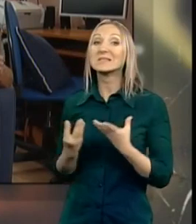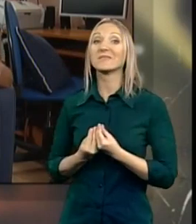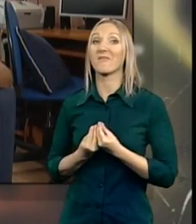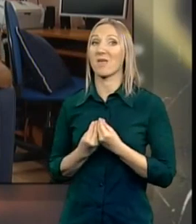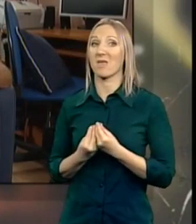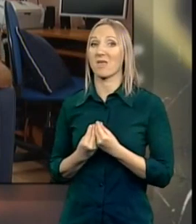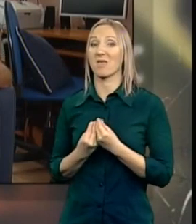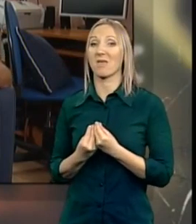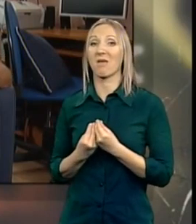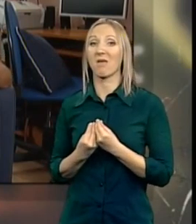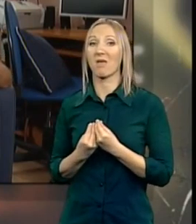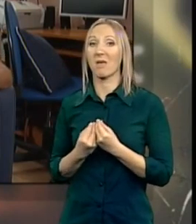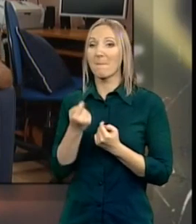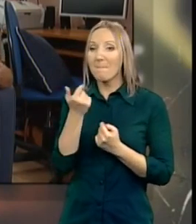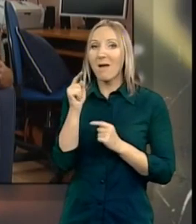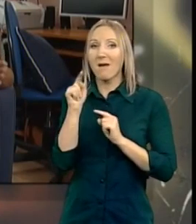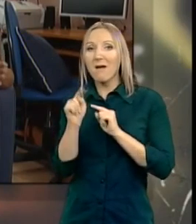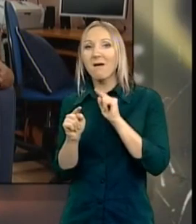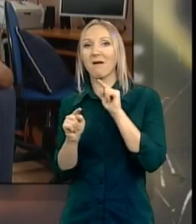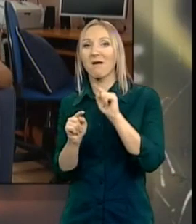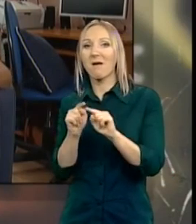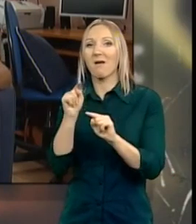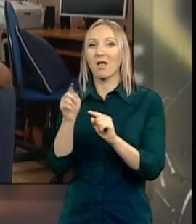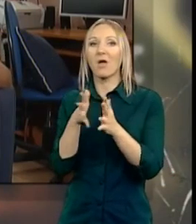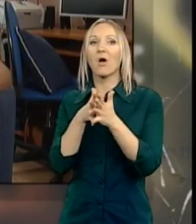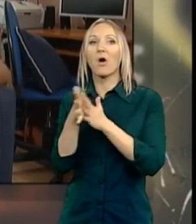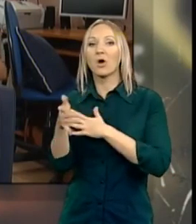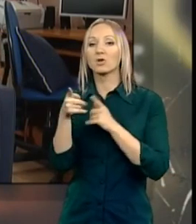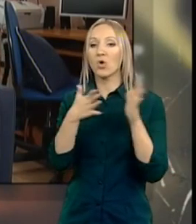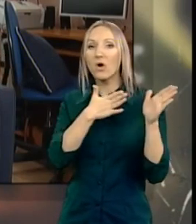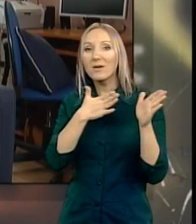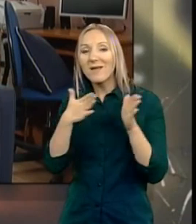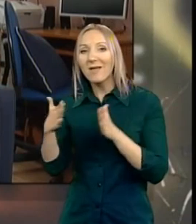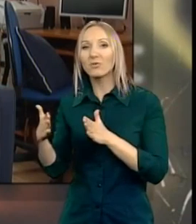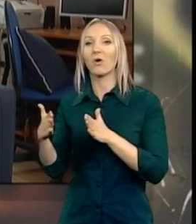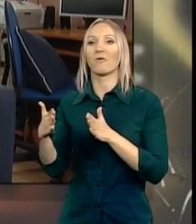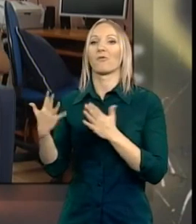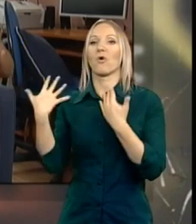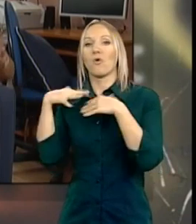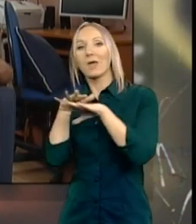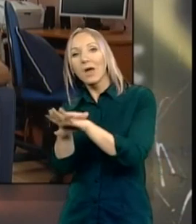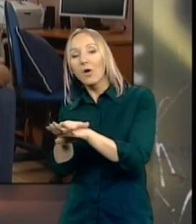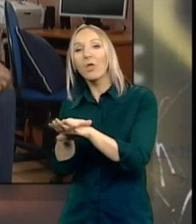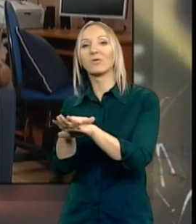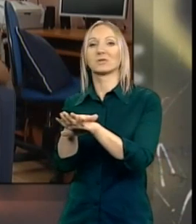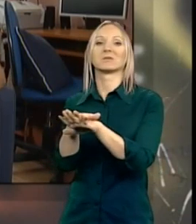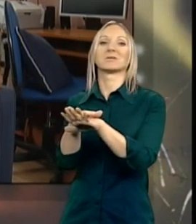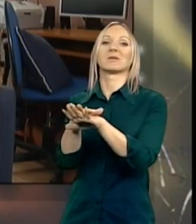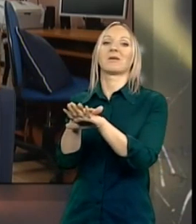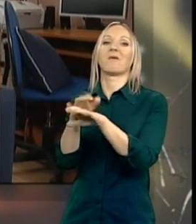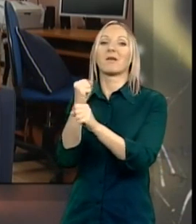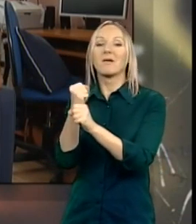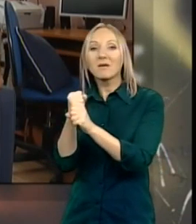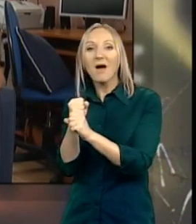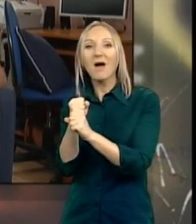sve je to ono malo pomalo kroz to redovno, inkluzivno, u stvari taj rad